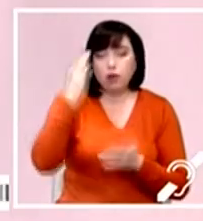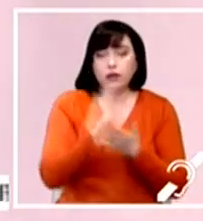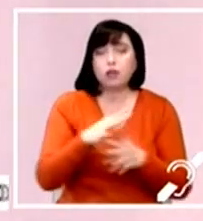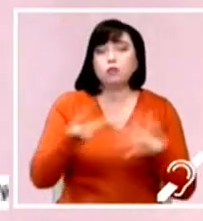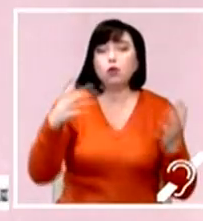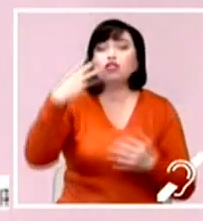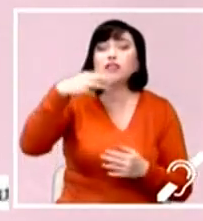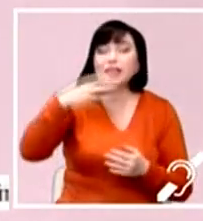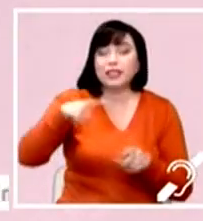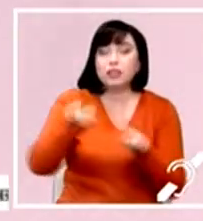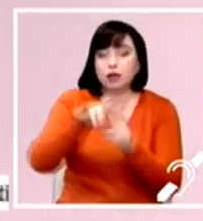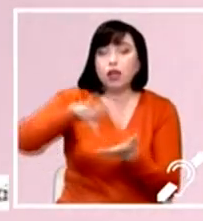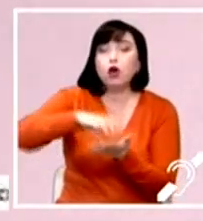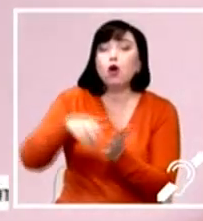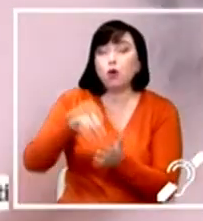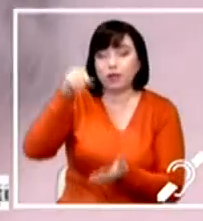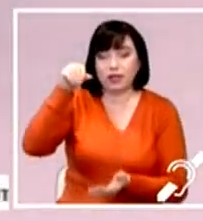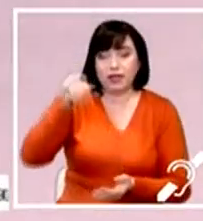peste 30 de saline.